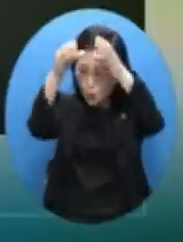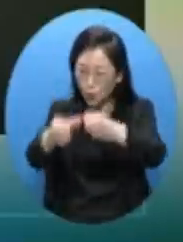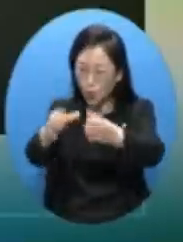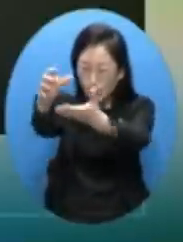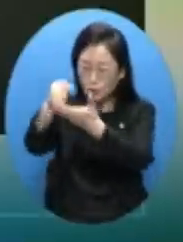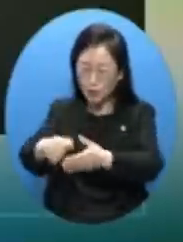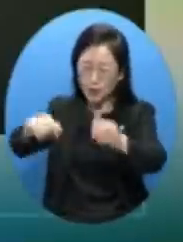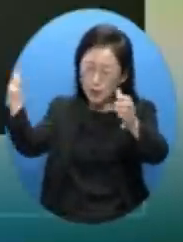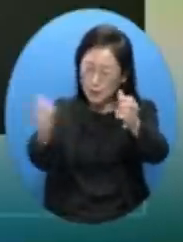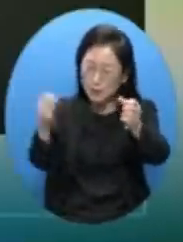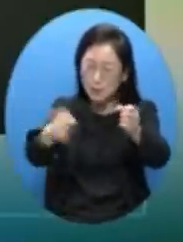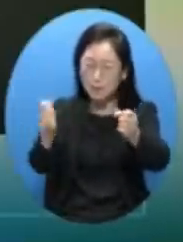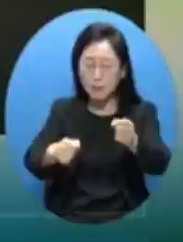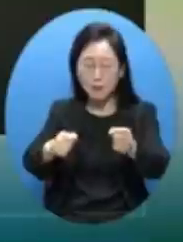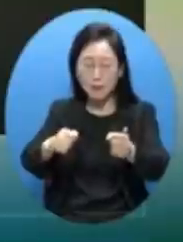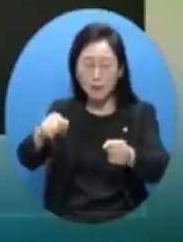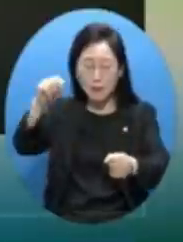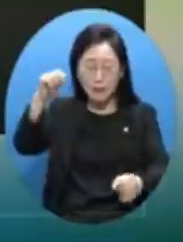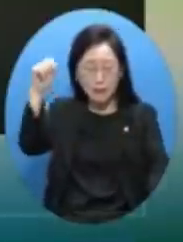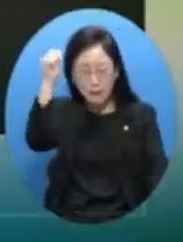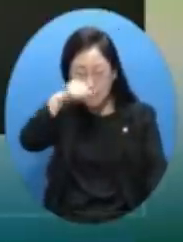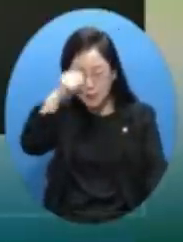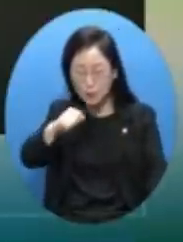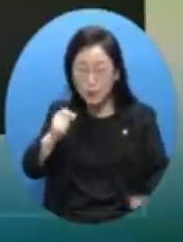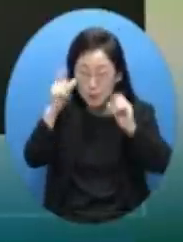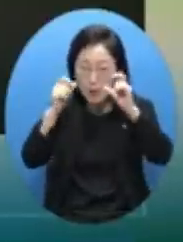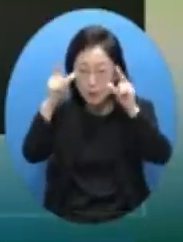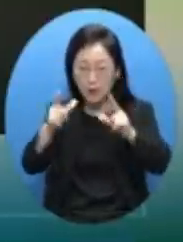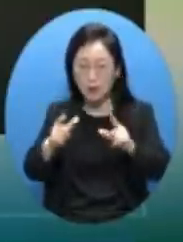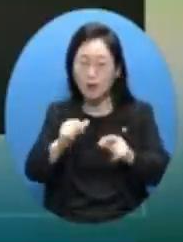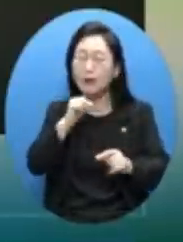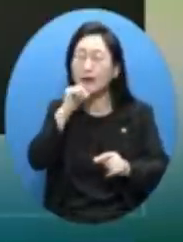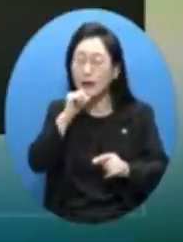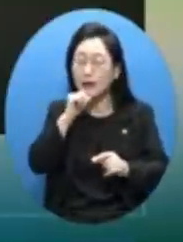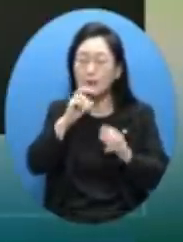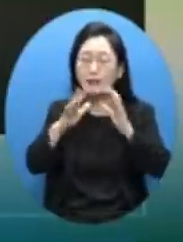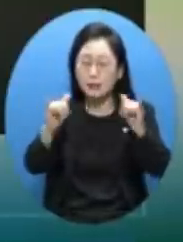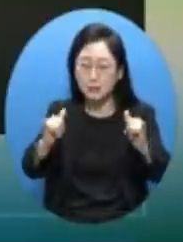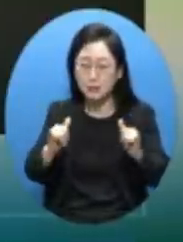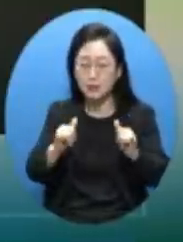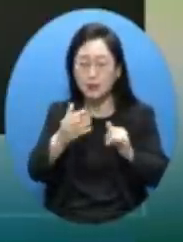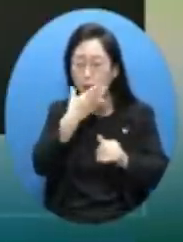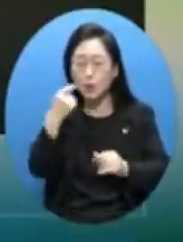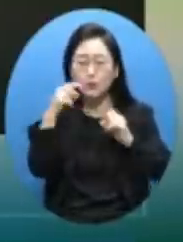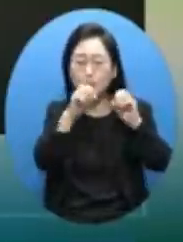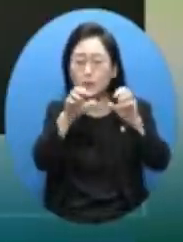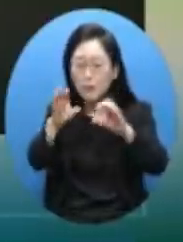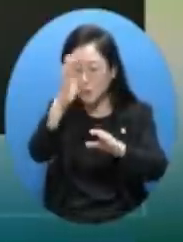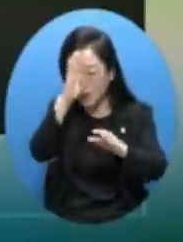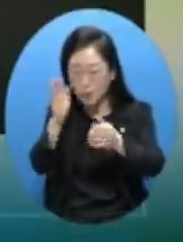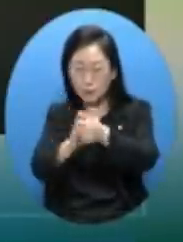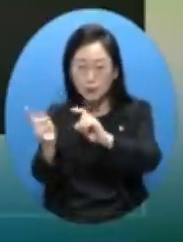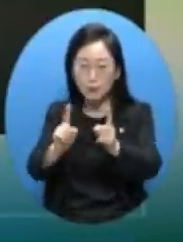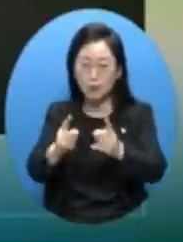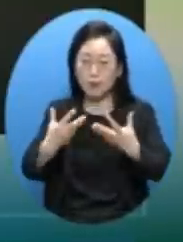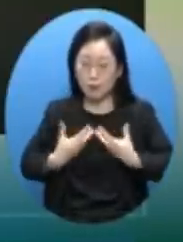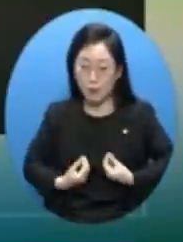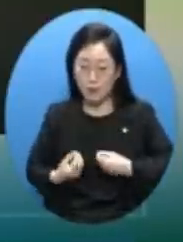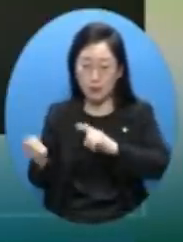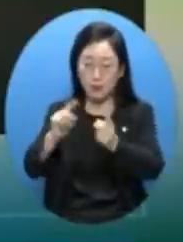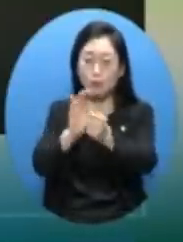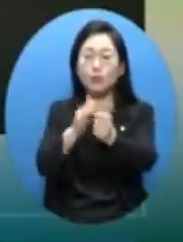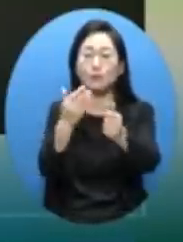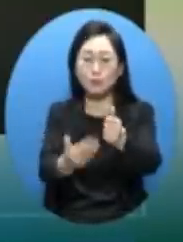깨우고 가난과 질병을 치러 고통하는 사람들에게 복음을 전하며 병든 자를 고치고 절망의 천사들을 일으킬 때 하나님의